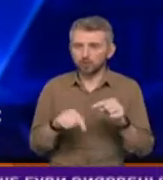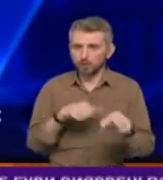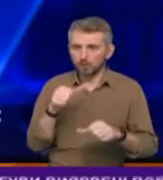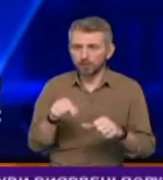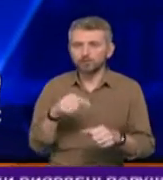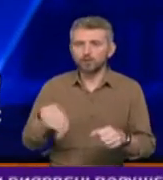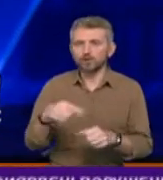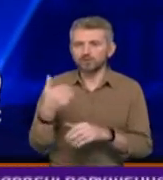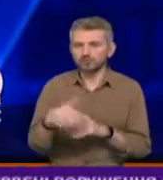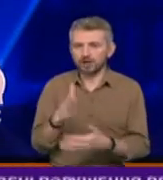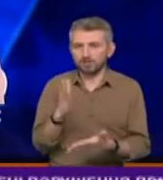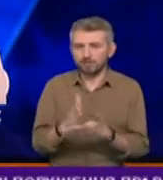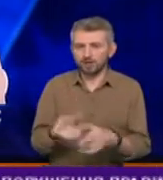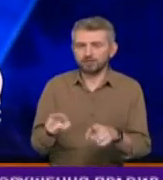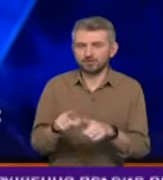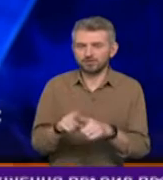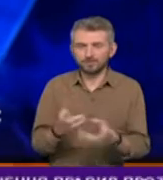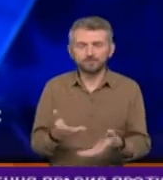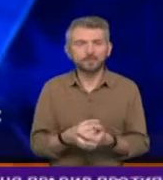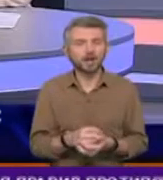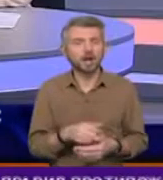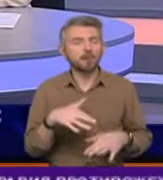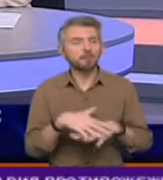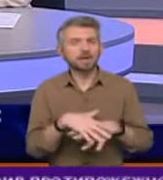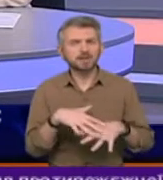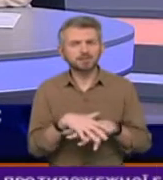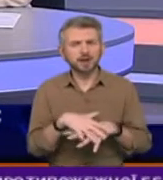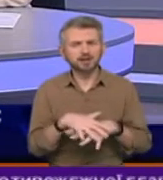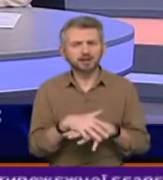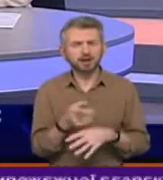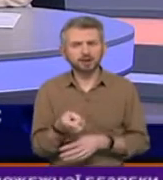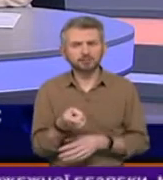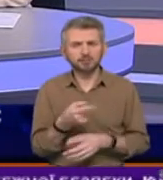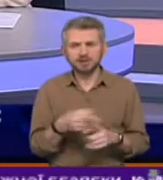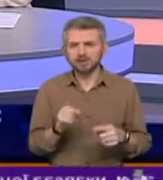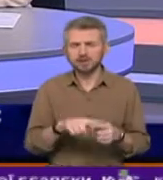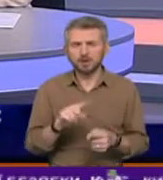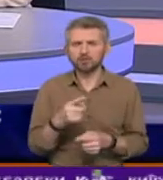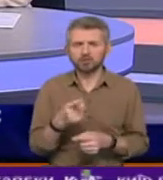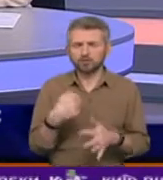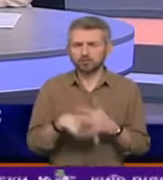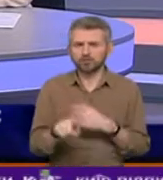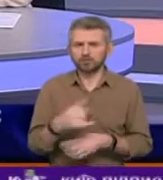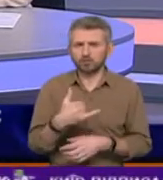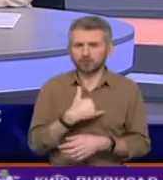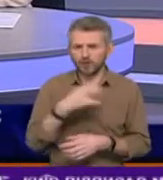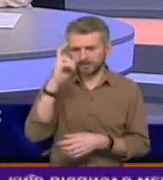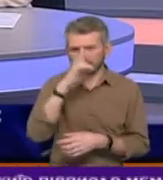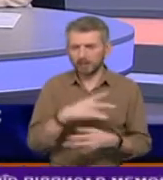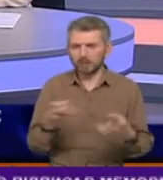освіти, заповнивши анкету із своїми особистими даними. Нині в Україні очікують близько